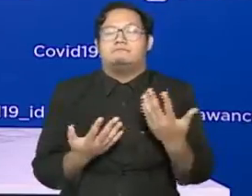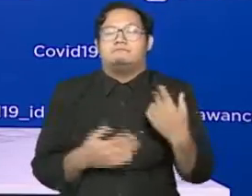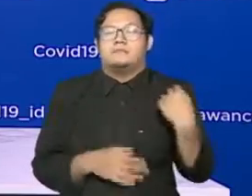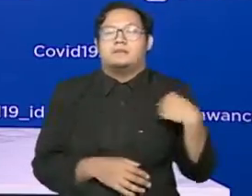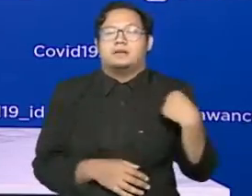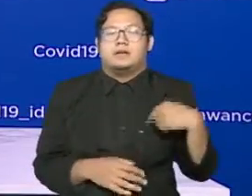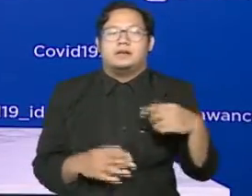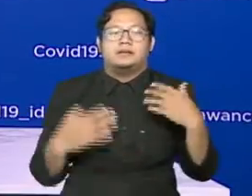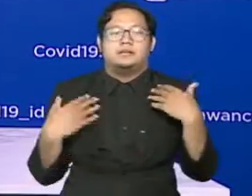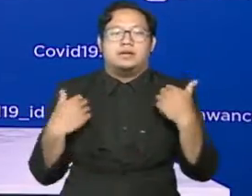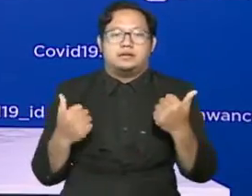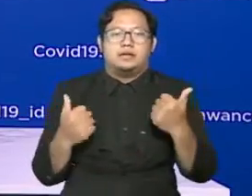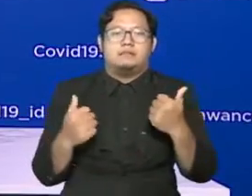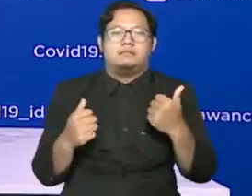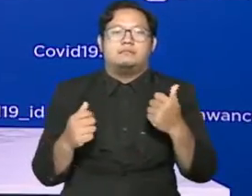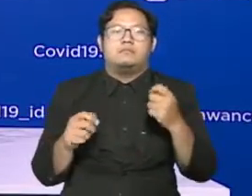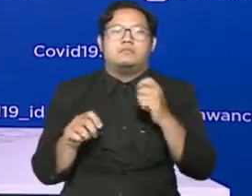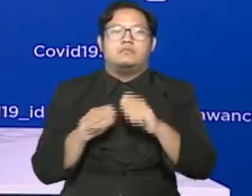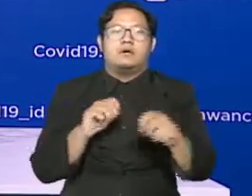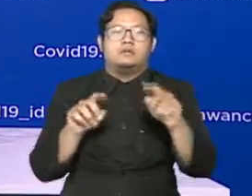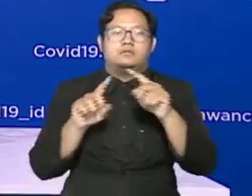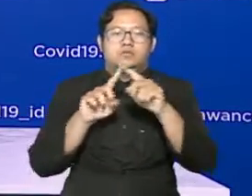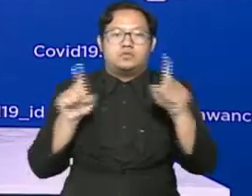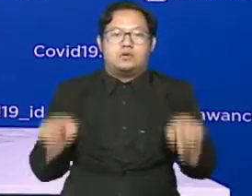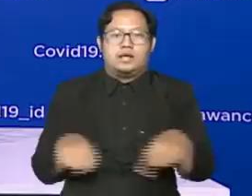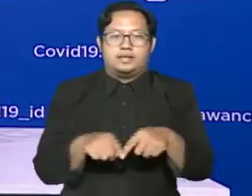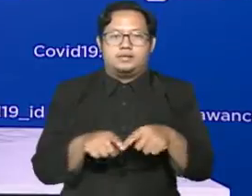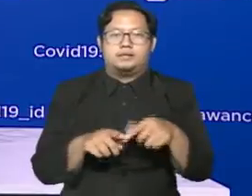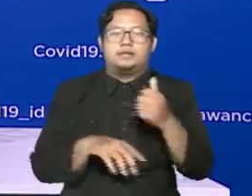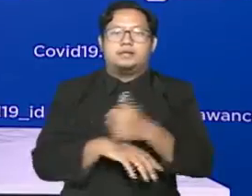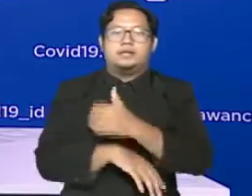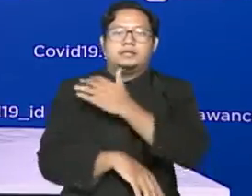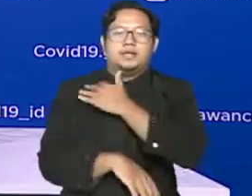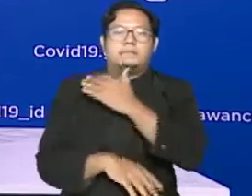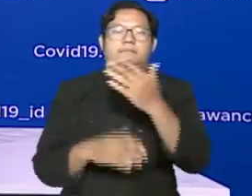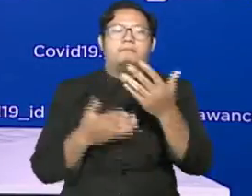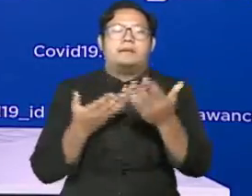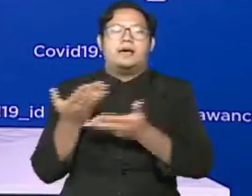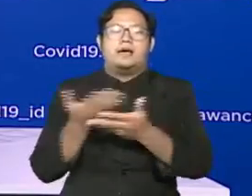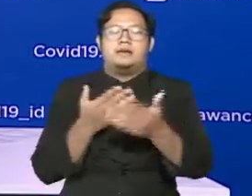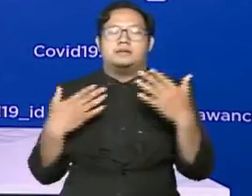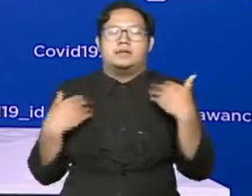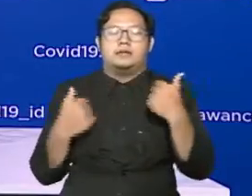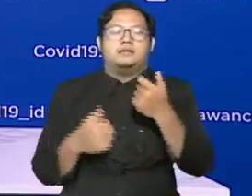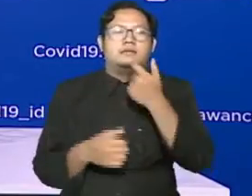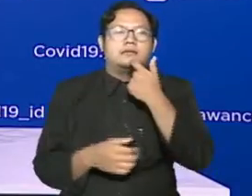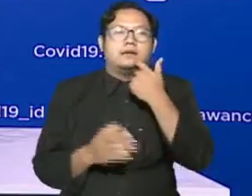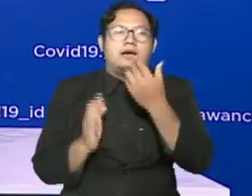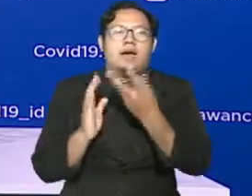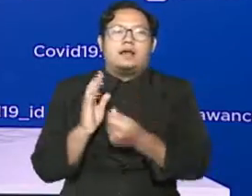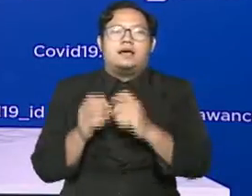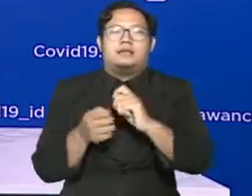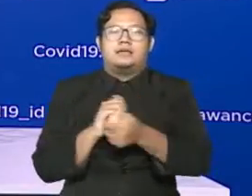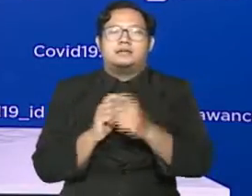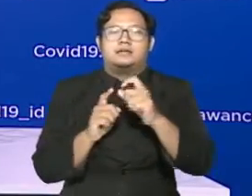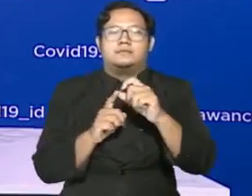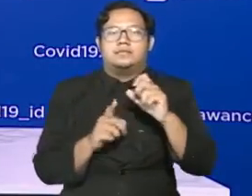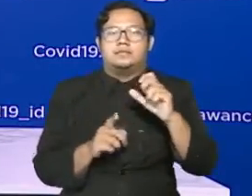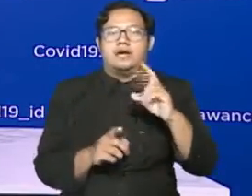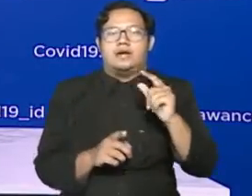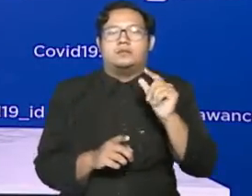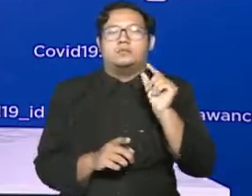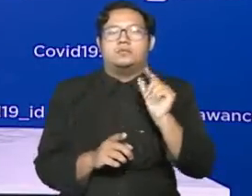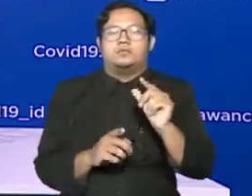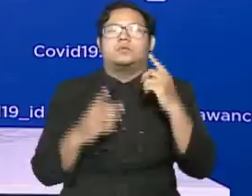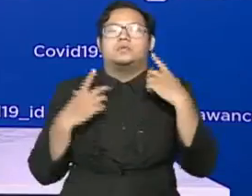edaran Dirjen pelayanan kesehatan mengenai penyesuaian harga tes PCR untuk wilayah Jawa Bali dan